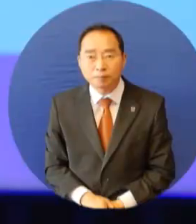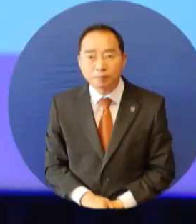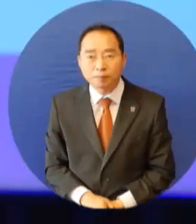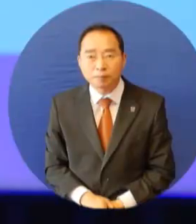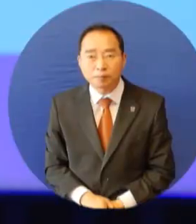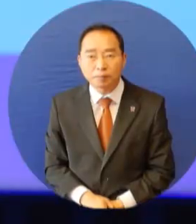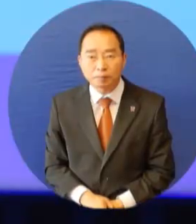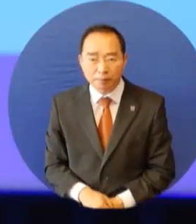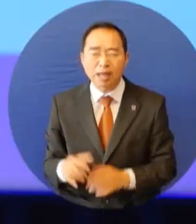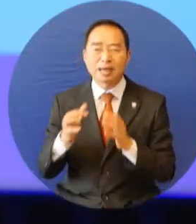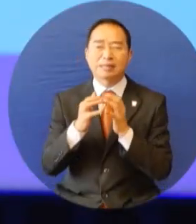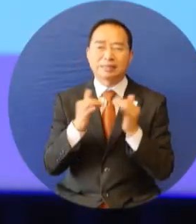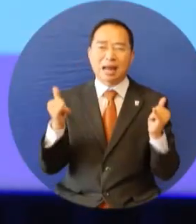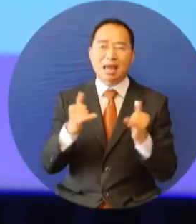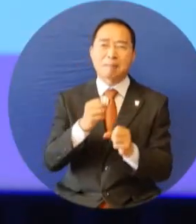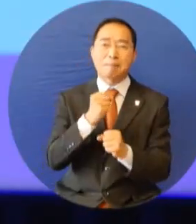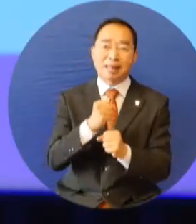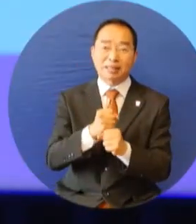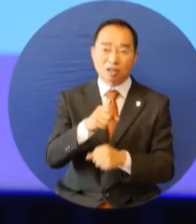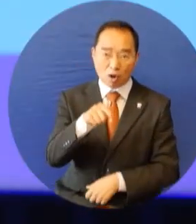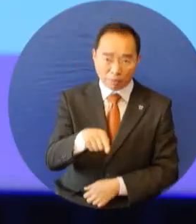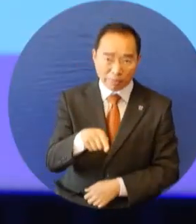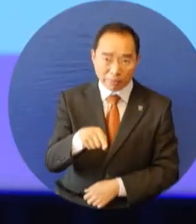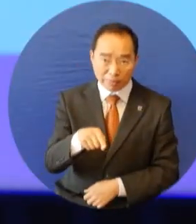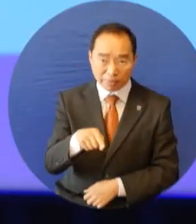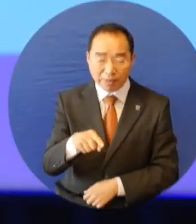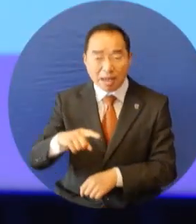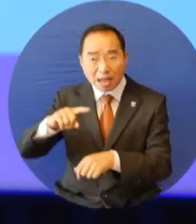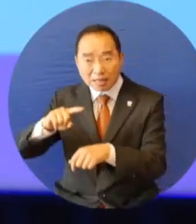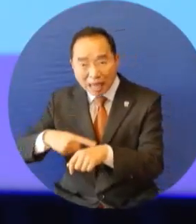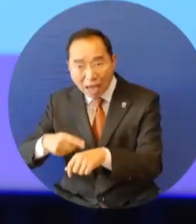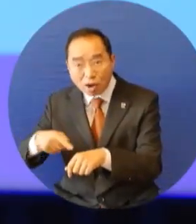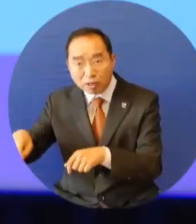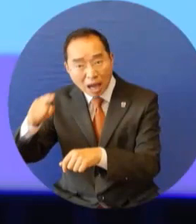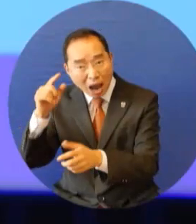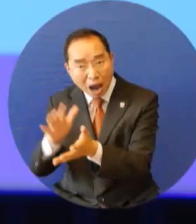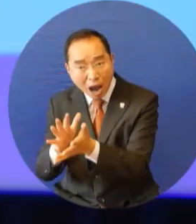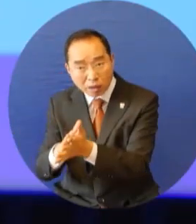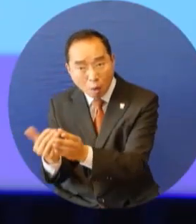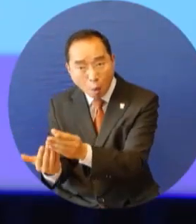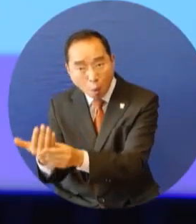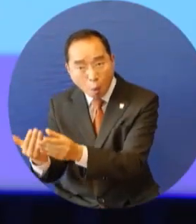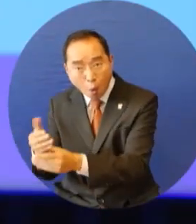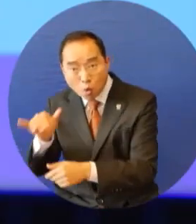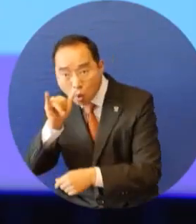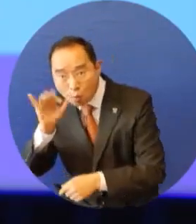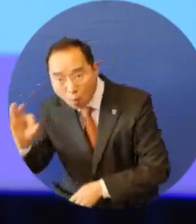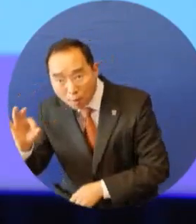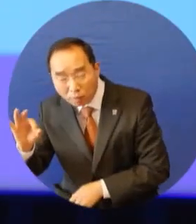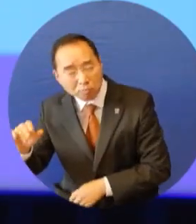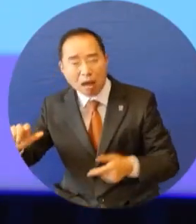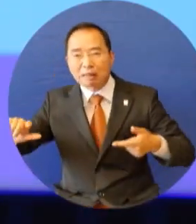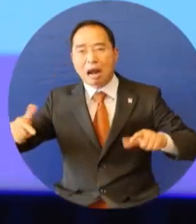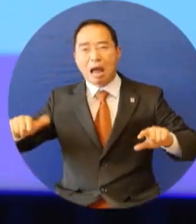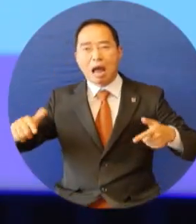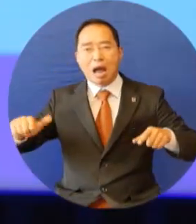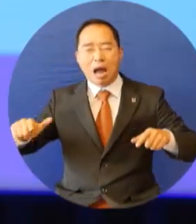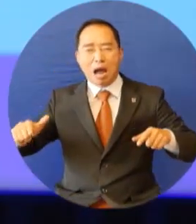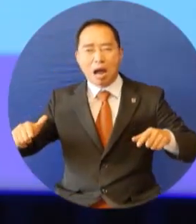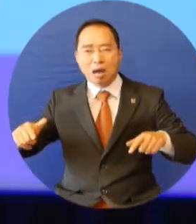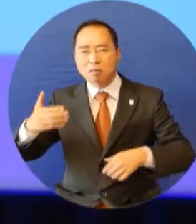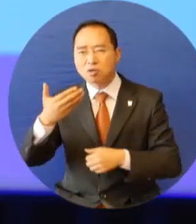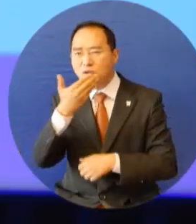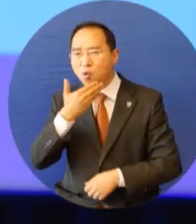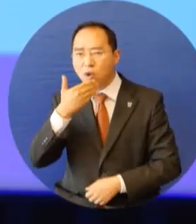이 사람이 만들어 놓은 그 채소하고 자연이 키워놓은 채소는 그 성분과